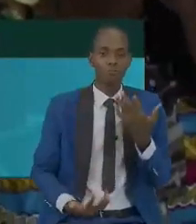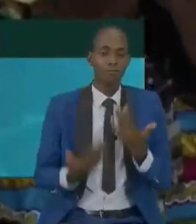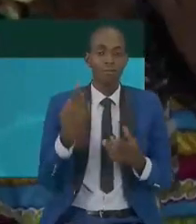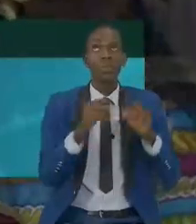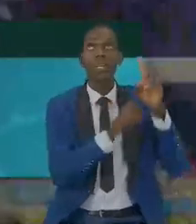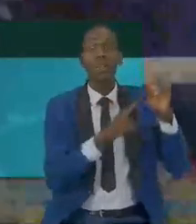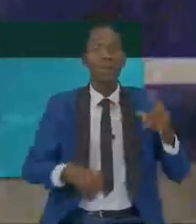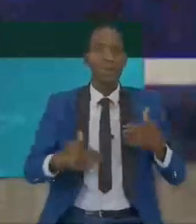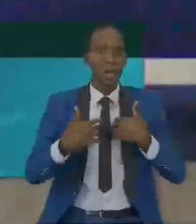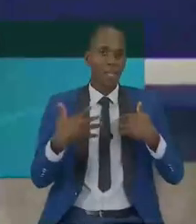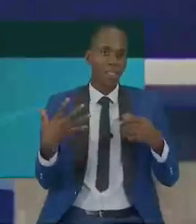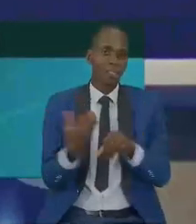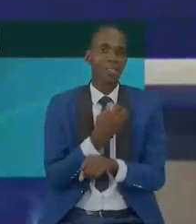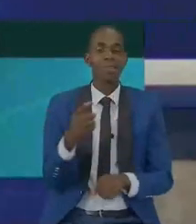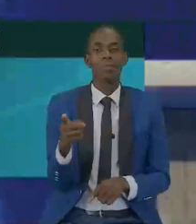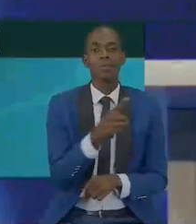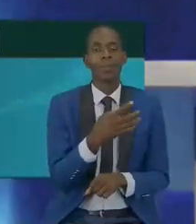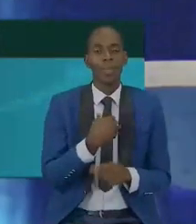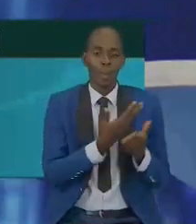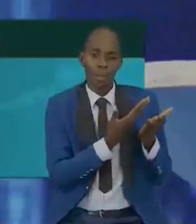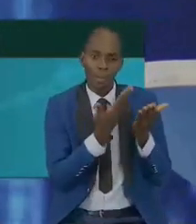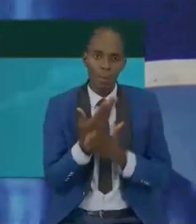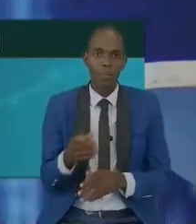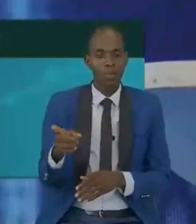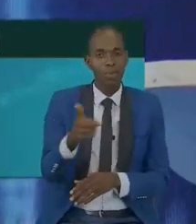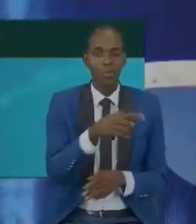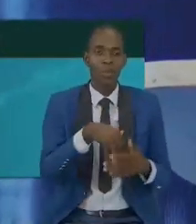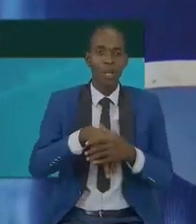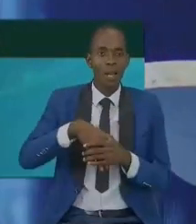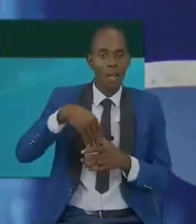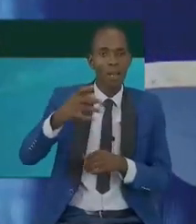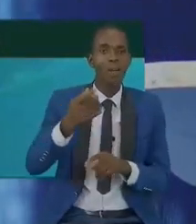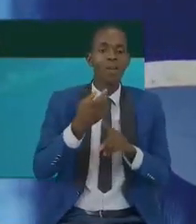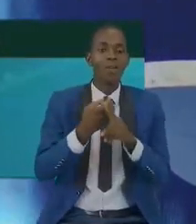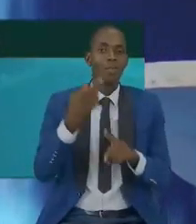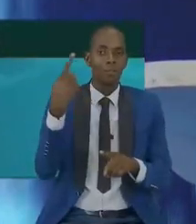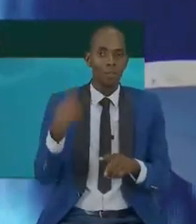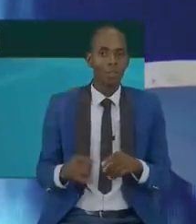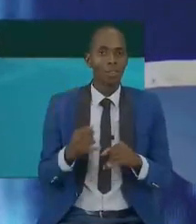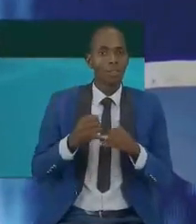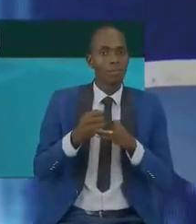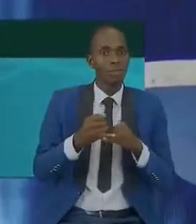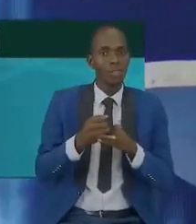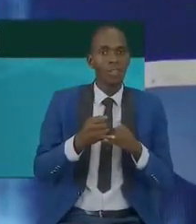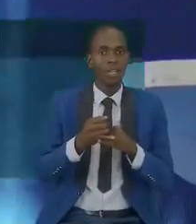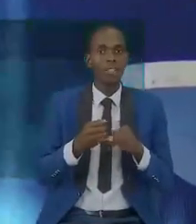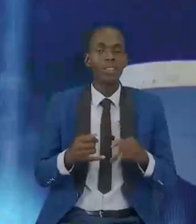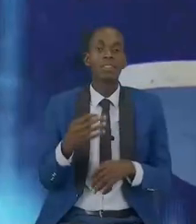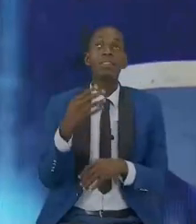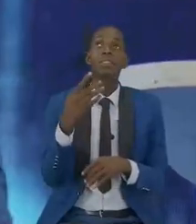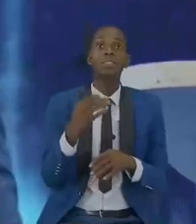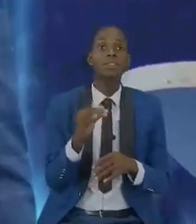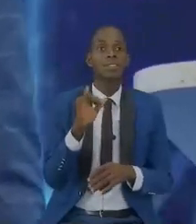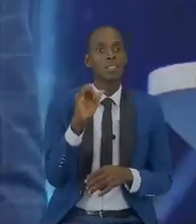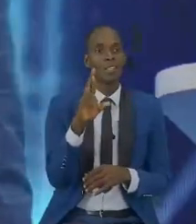Deutéronome 4, 20. Mais vous, l'Éternel vous a pris et vous a fait sortir de la fournaise